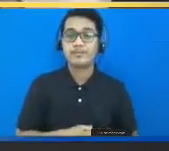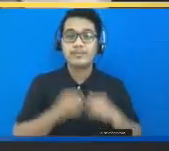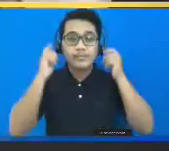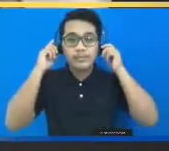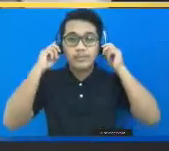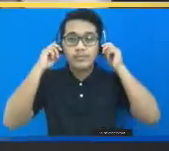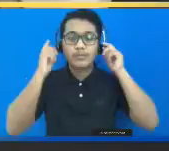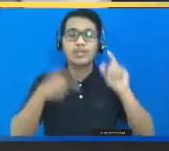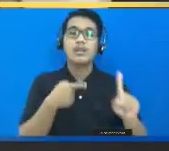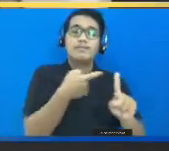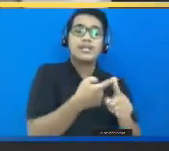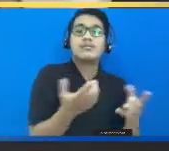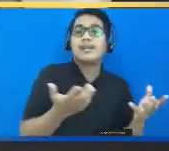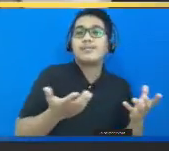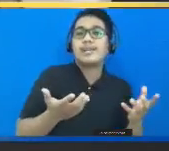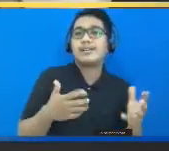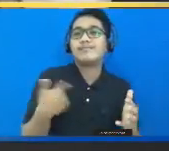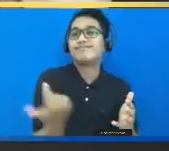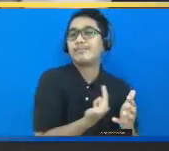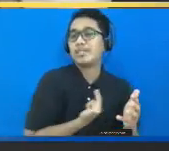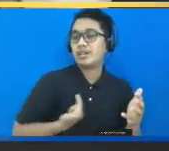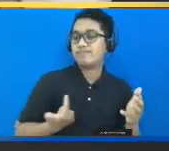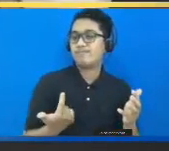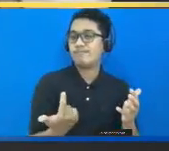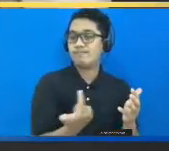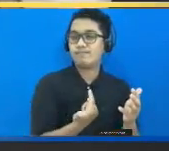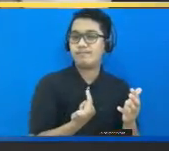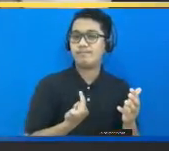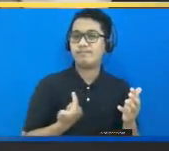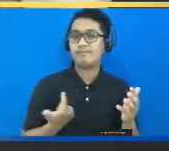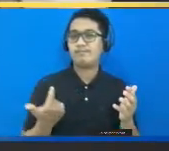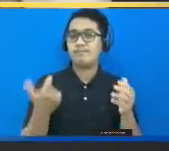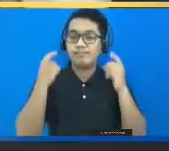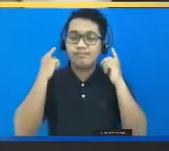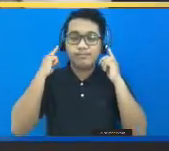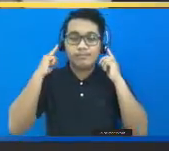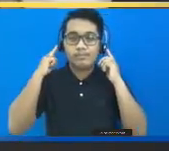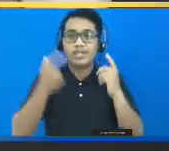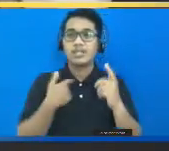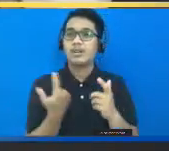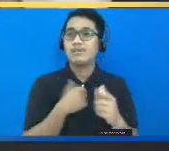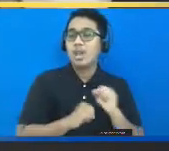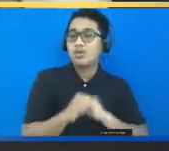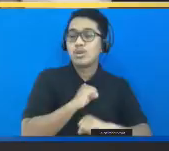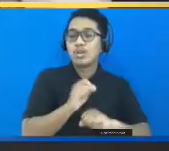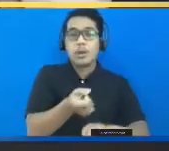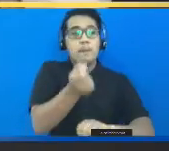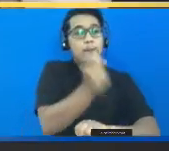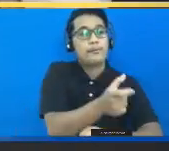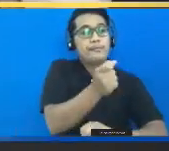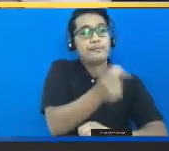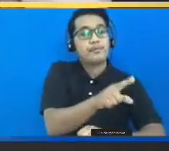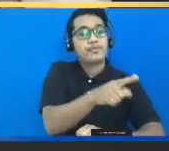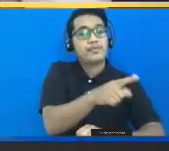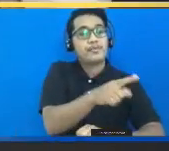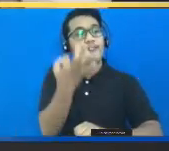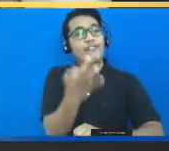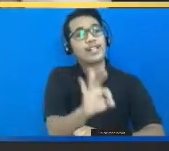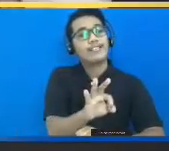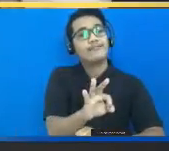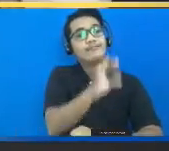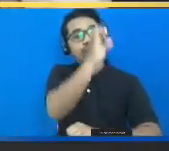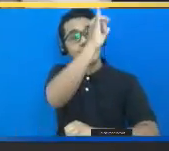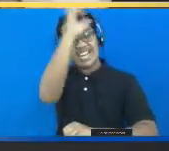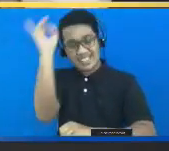termasuk Bagaimana kemudian kita melakukan pembiayaan yang lebih inovatif dan